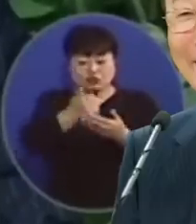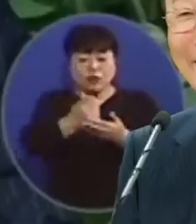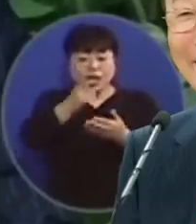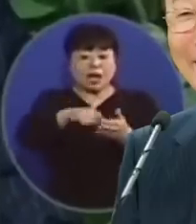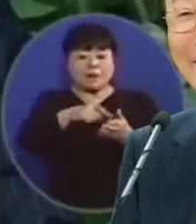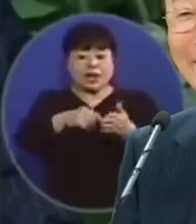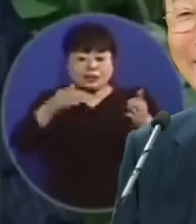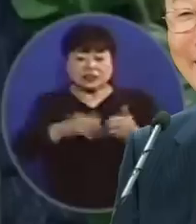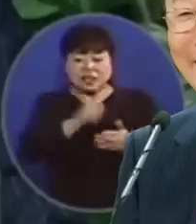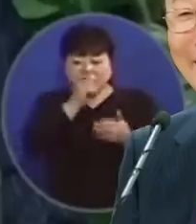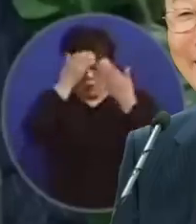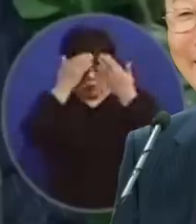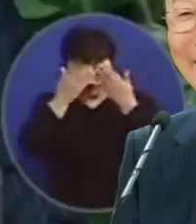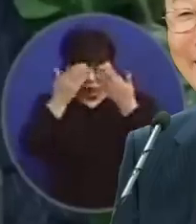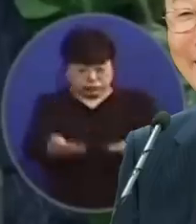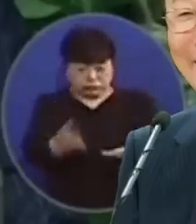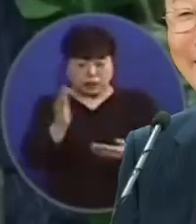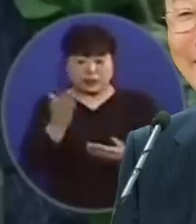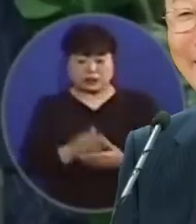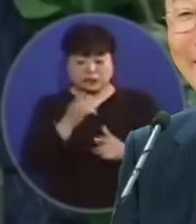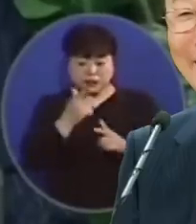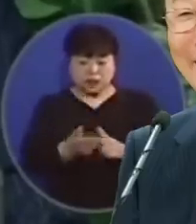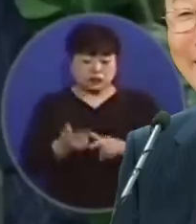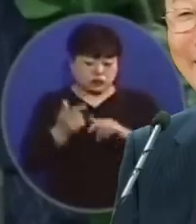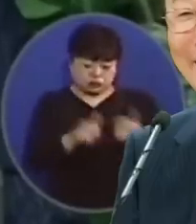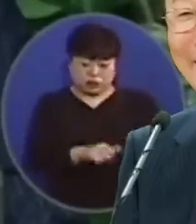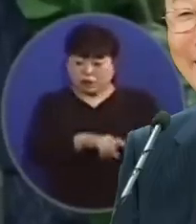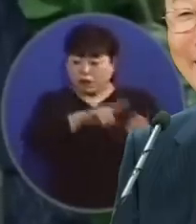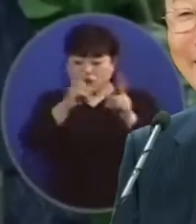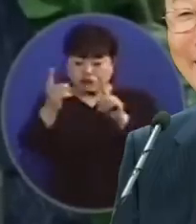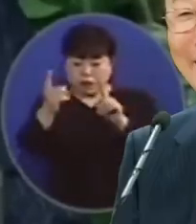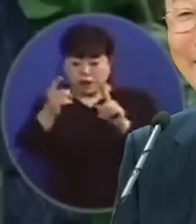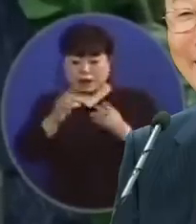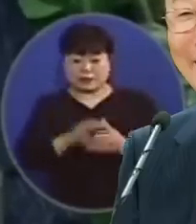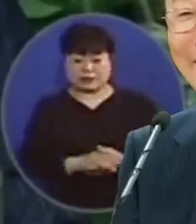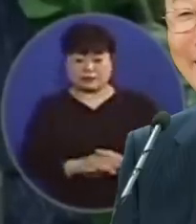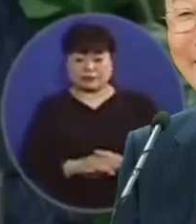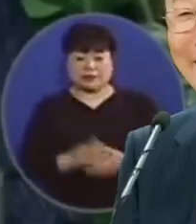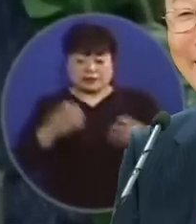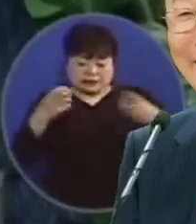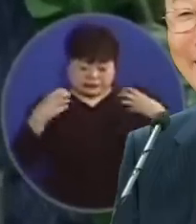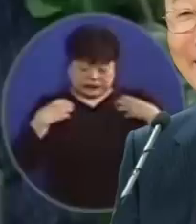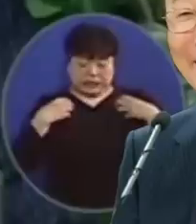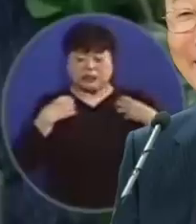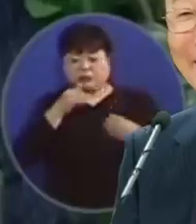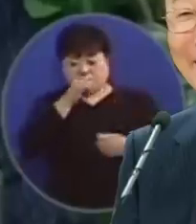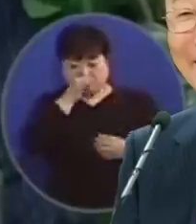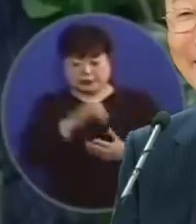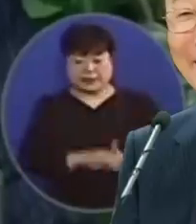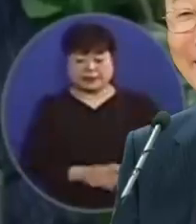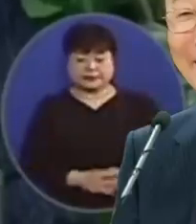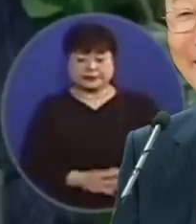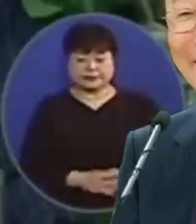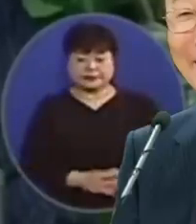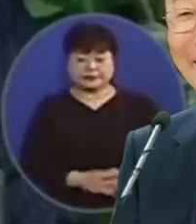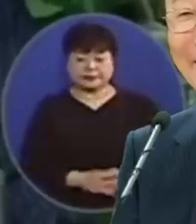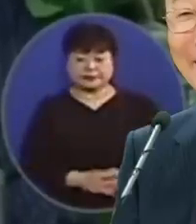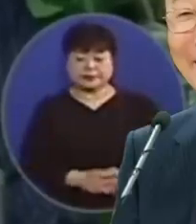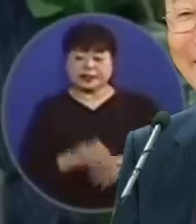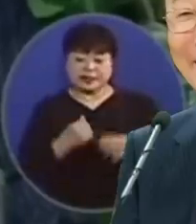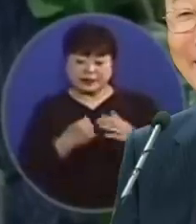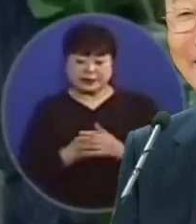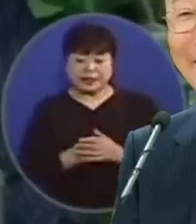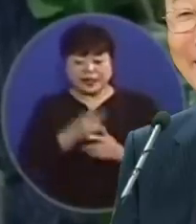감옥에서 나와야지요. 예수님은 죽었다가 부활해야 될 의무와 책임이 있는 것입니다.